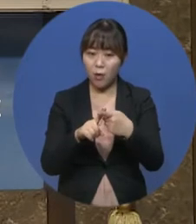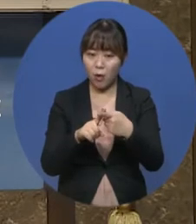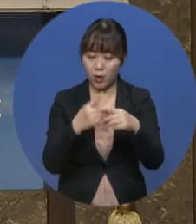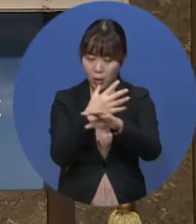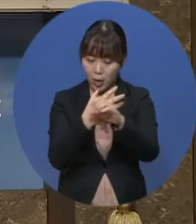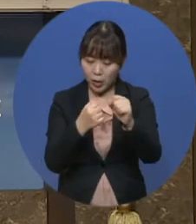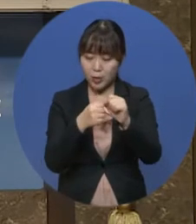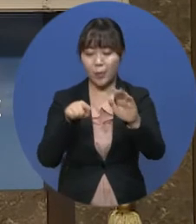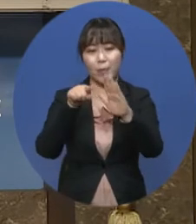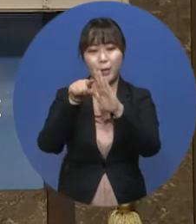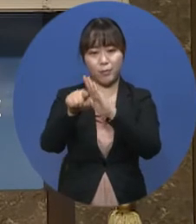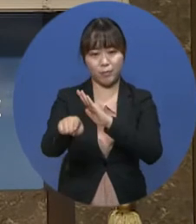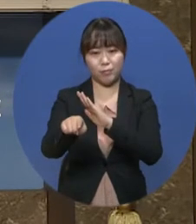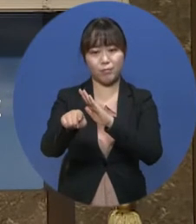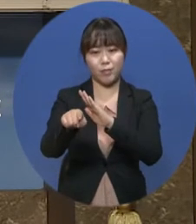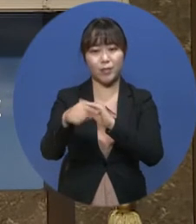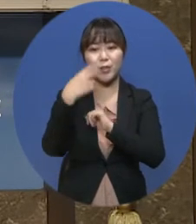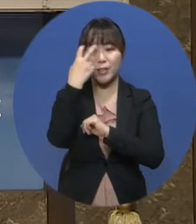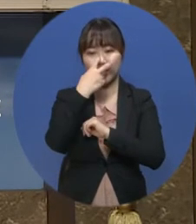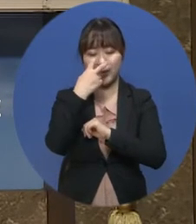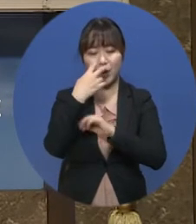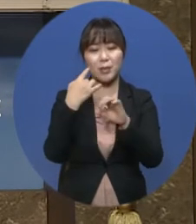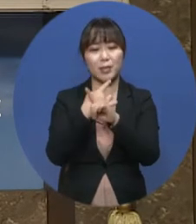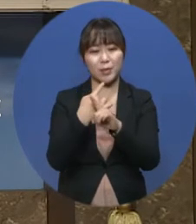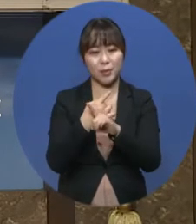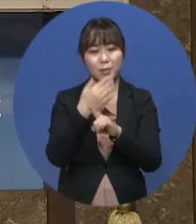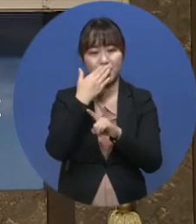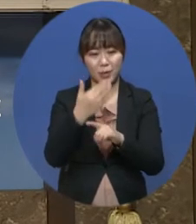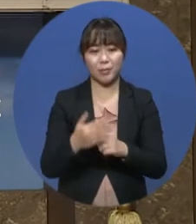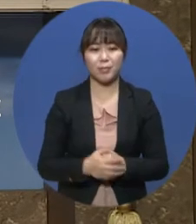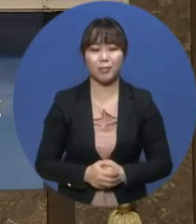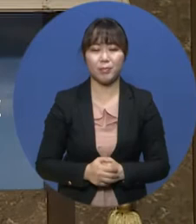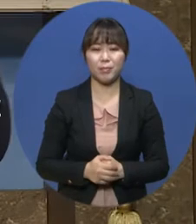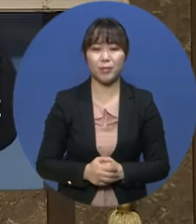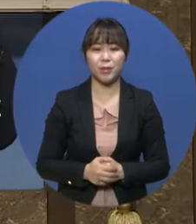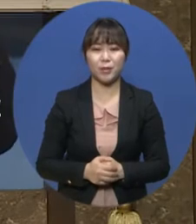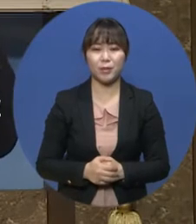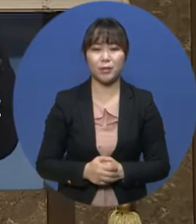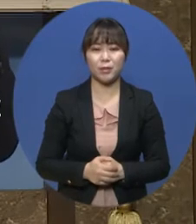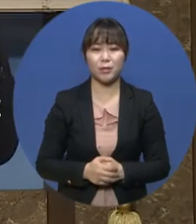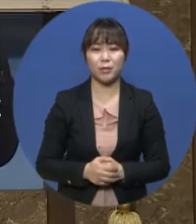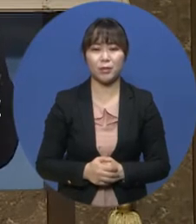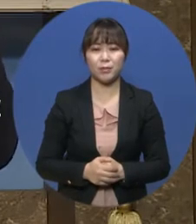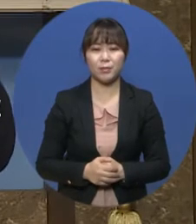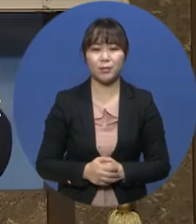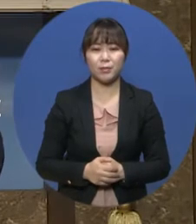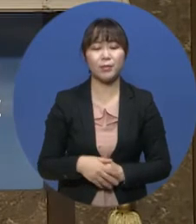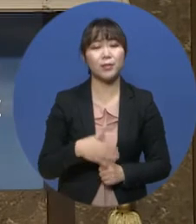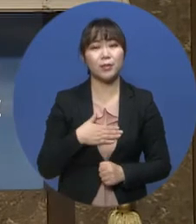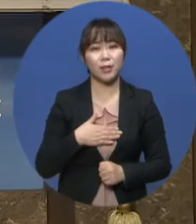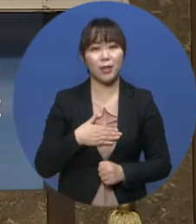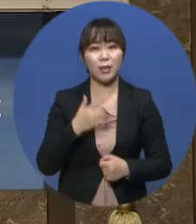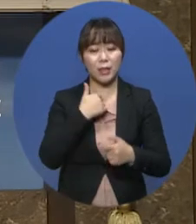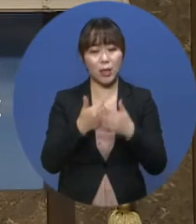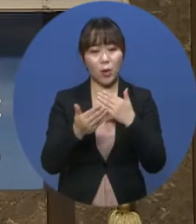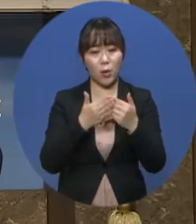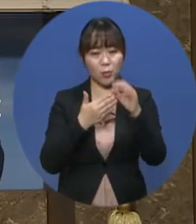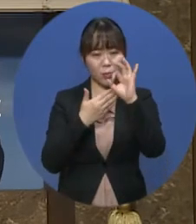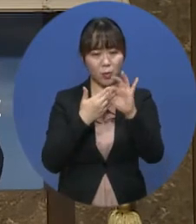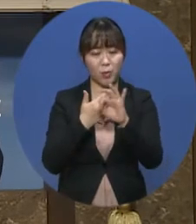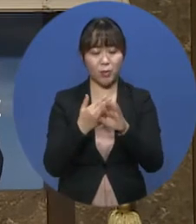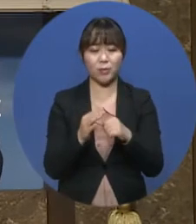이렇게 이제 방문해서 치료 하실지 땋아 것 같은데 예 아 제 경험으로 보면